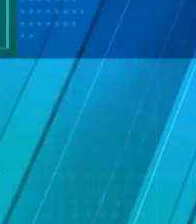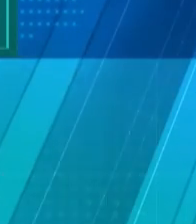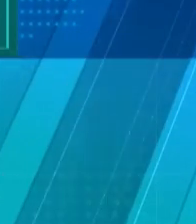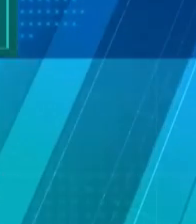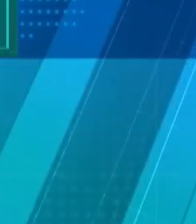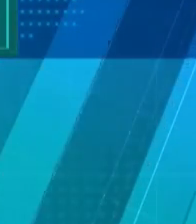Дякую за перегляд!